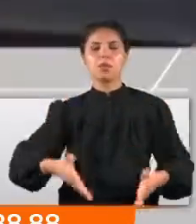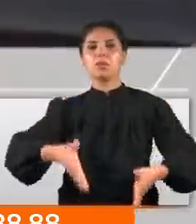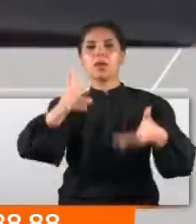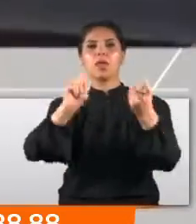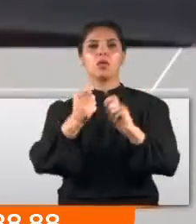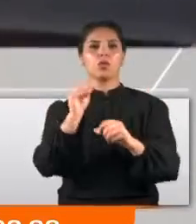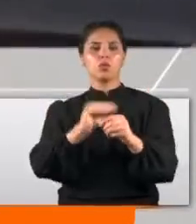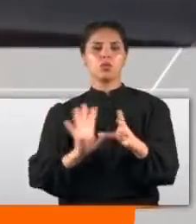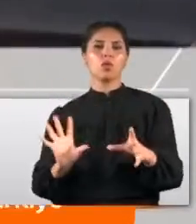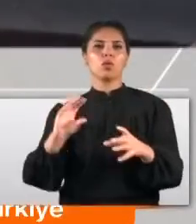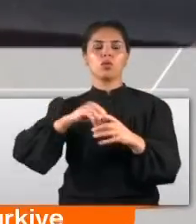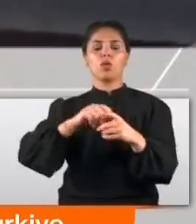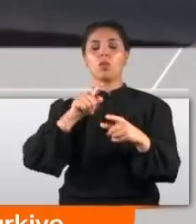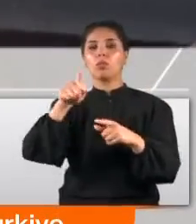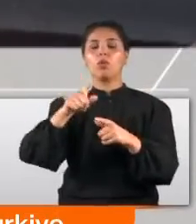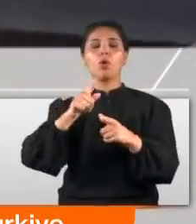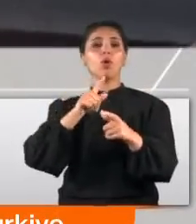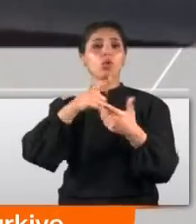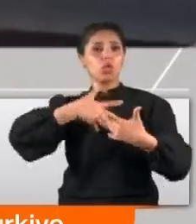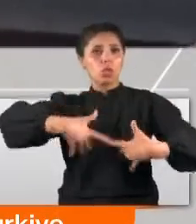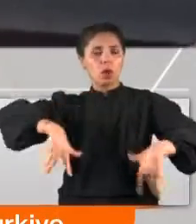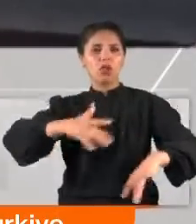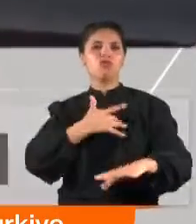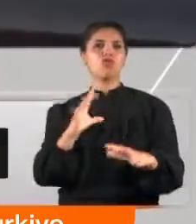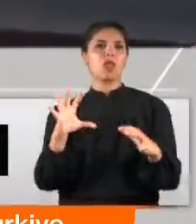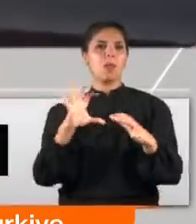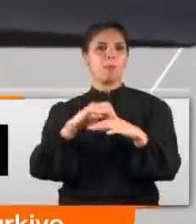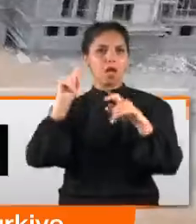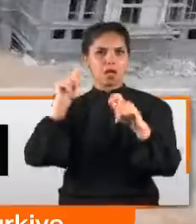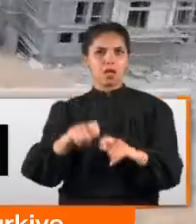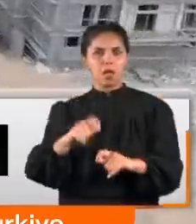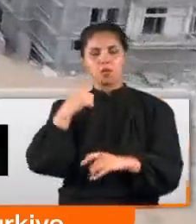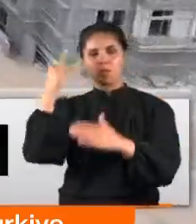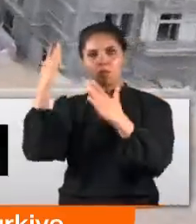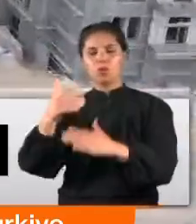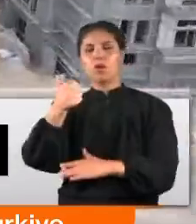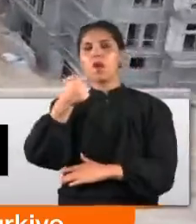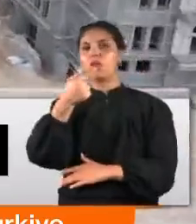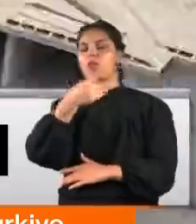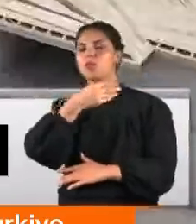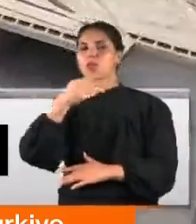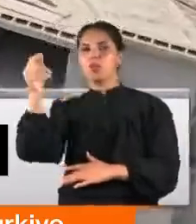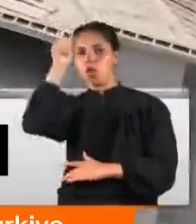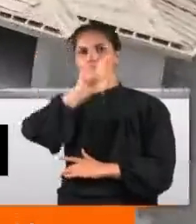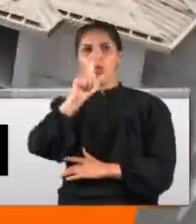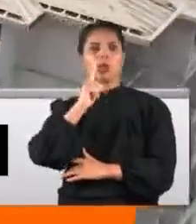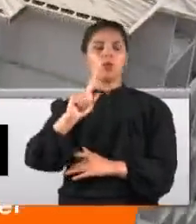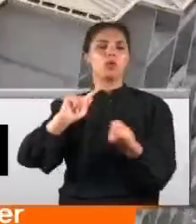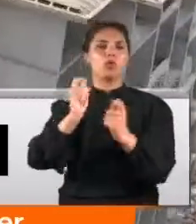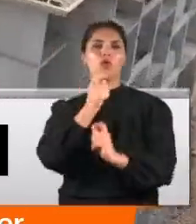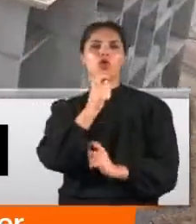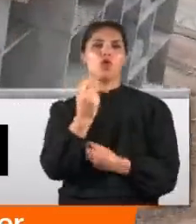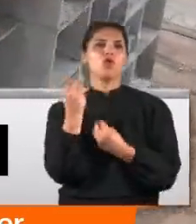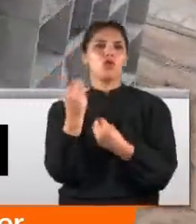dönüşüm için toplu temel atma törenine canlı bağlandı. Türkiye genelinde 6,5 milyon konut için dönüştürme